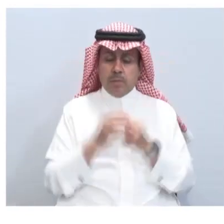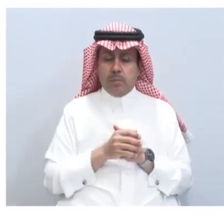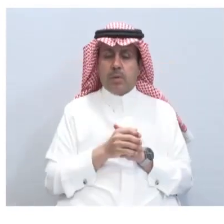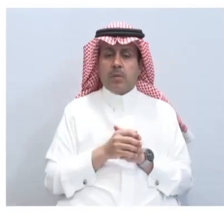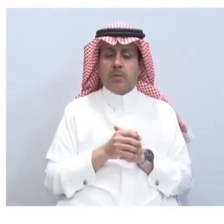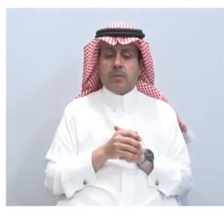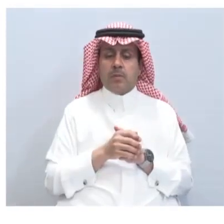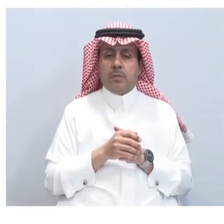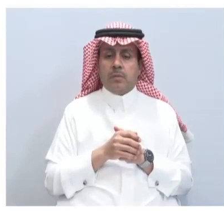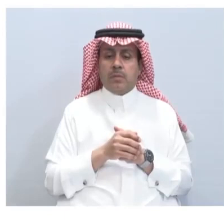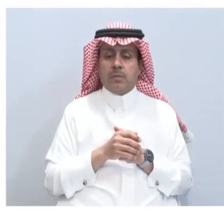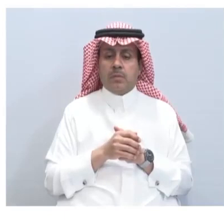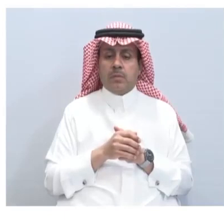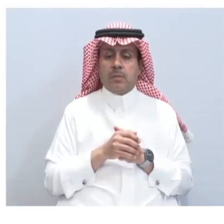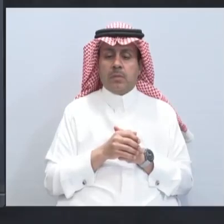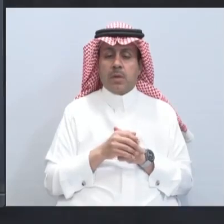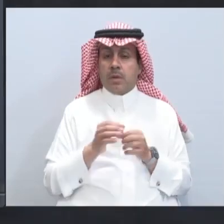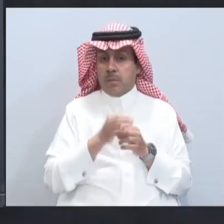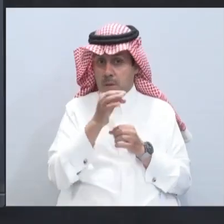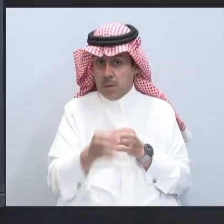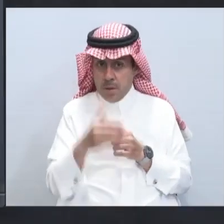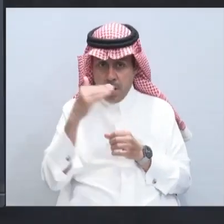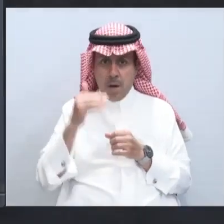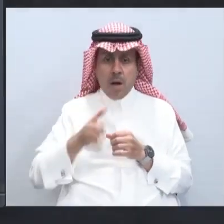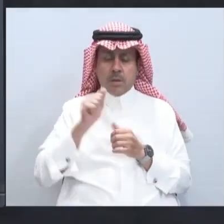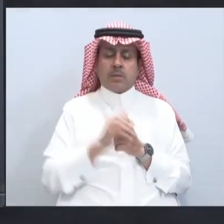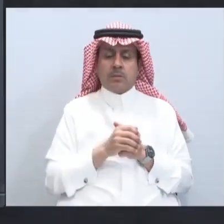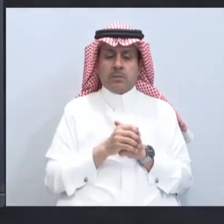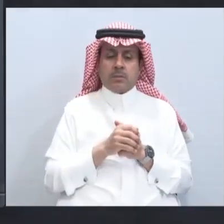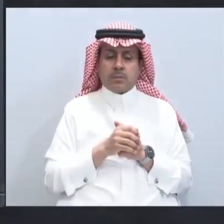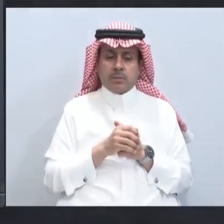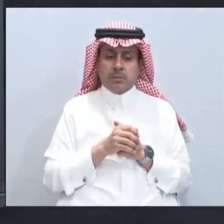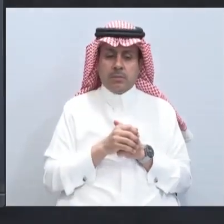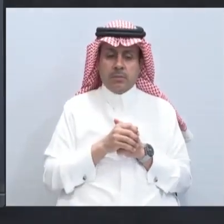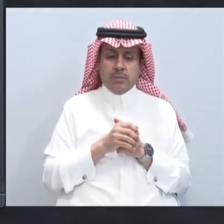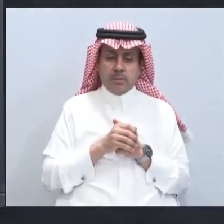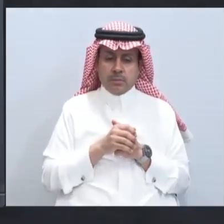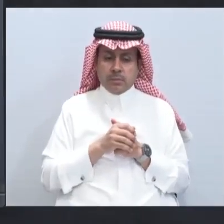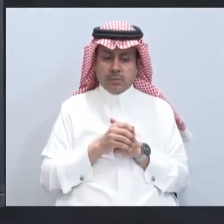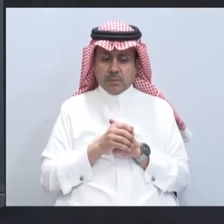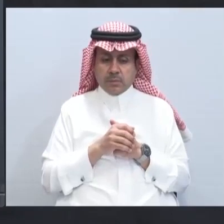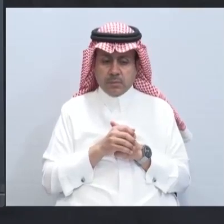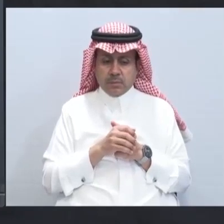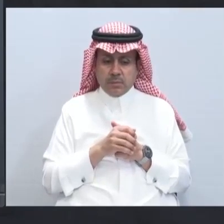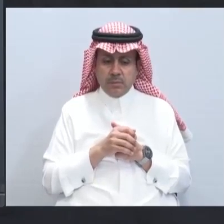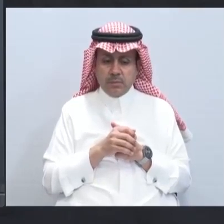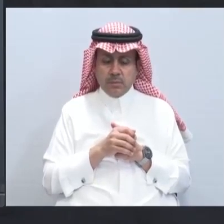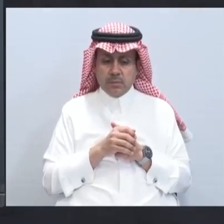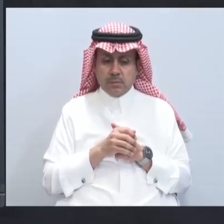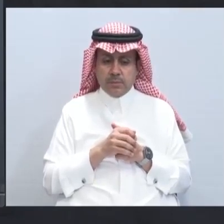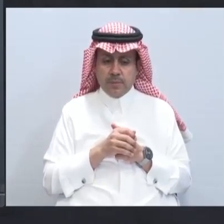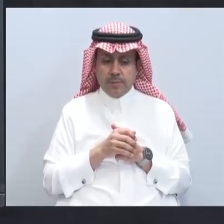مكان البحث مكان المخصص في المحرك البحث تقوم بكتابه تقنيات التعليم